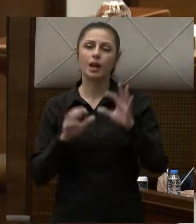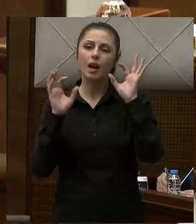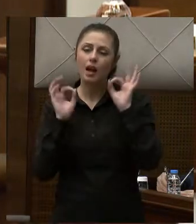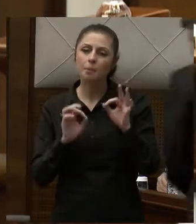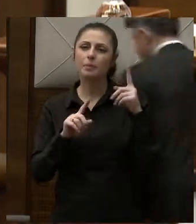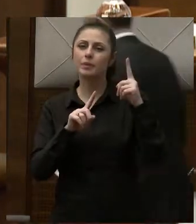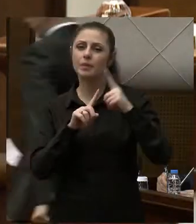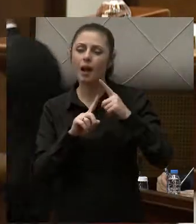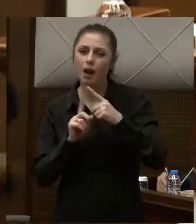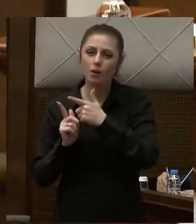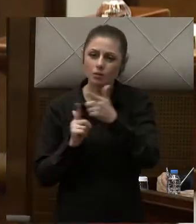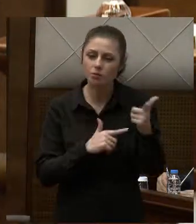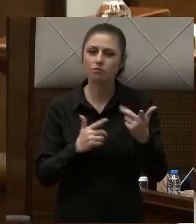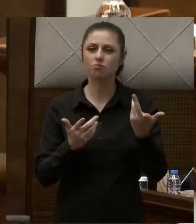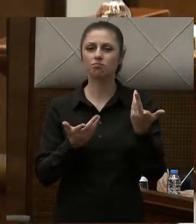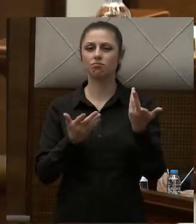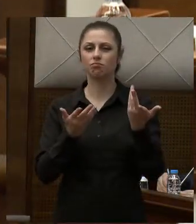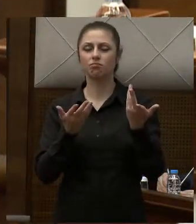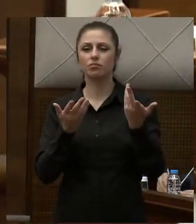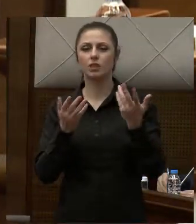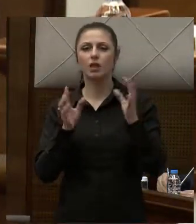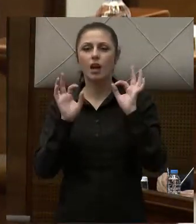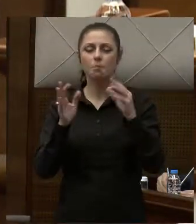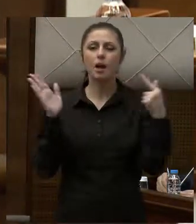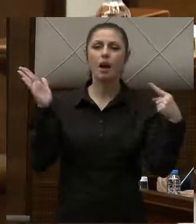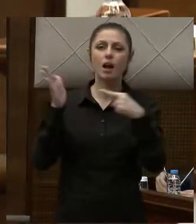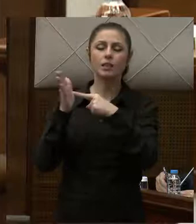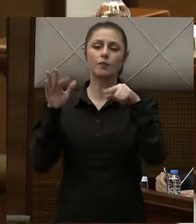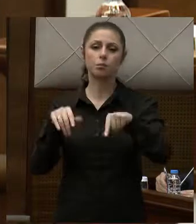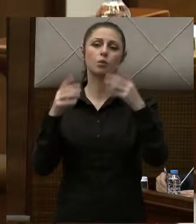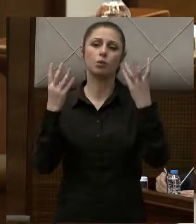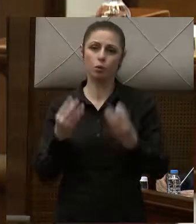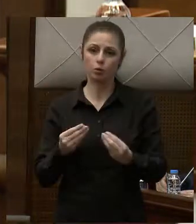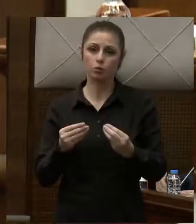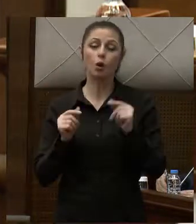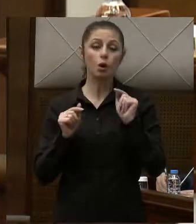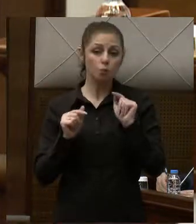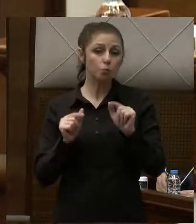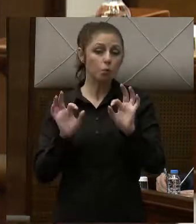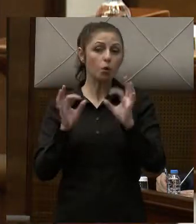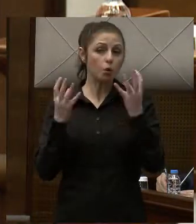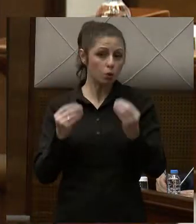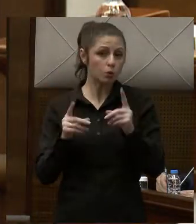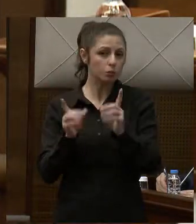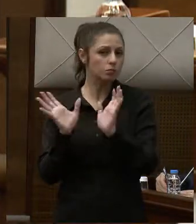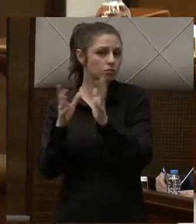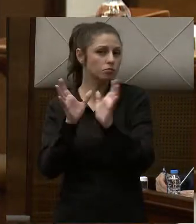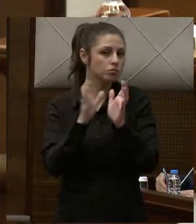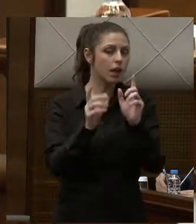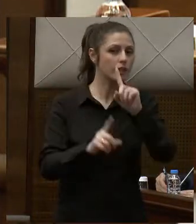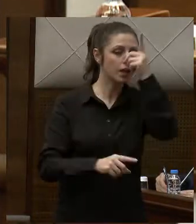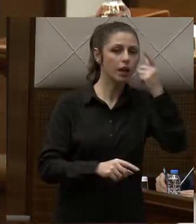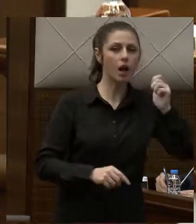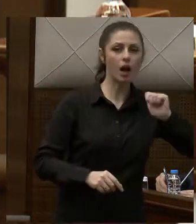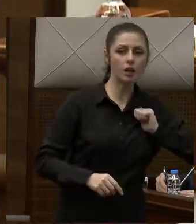terör örgütleri ve terör destekçilerin hedefi halindedir. Söz konusu böyle olunca bu örgütler sadece askeriye ve